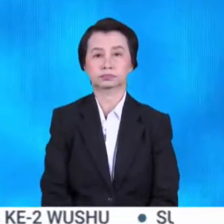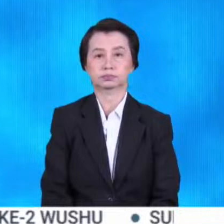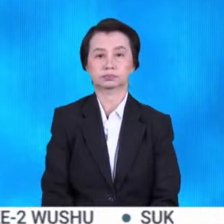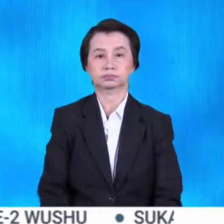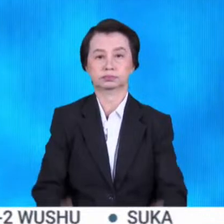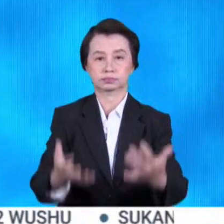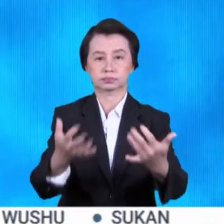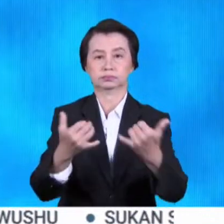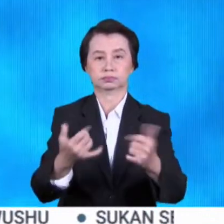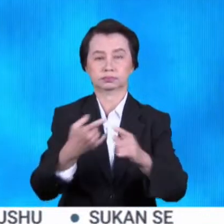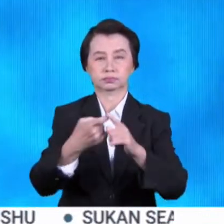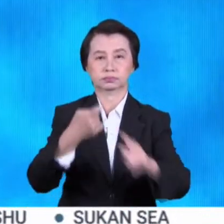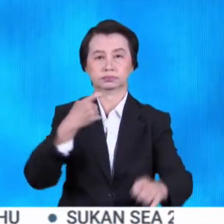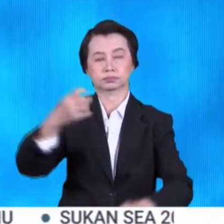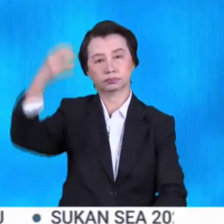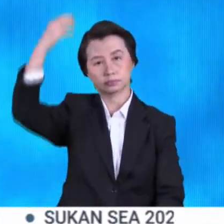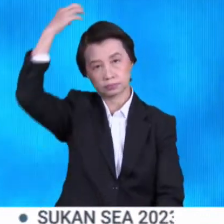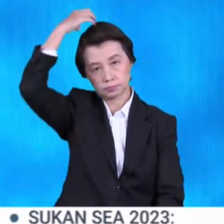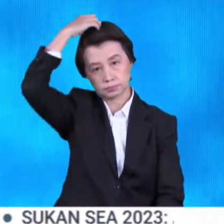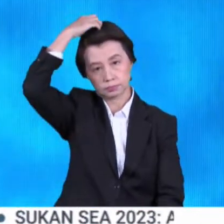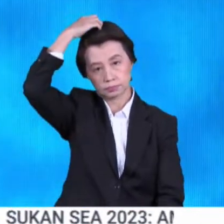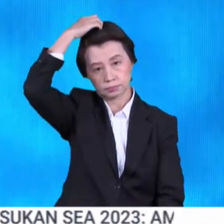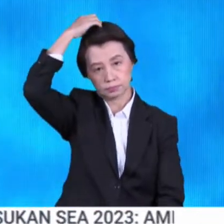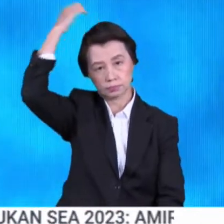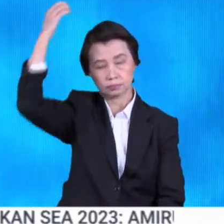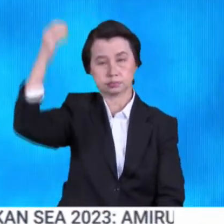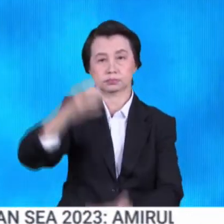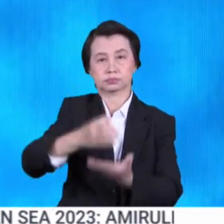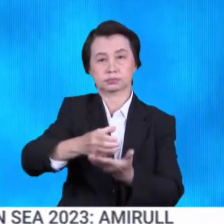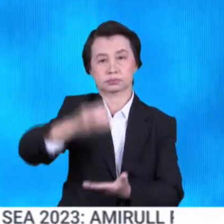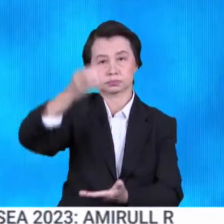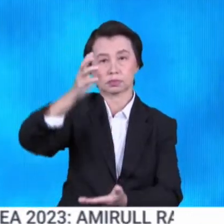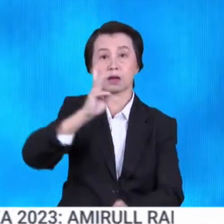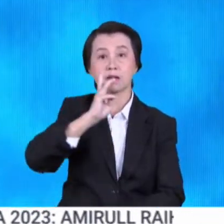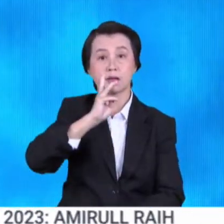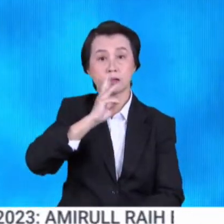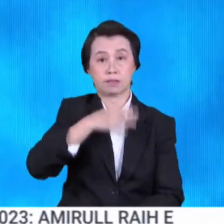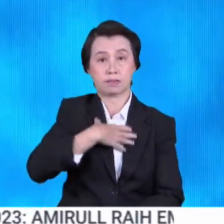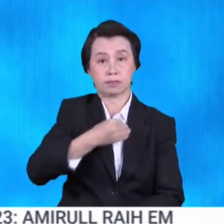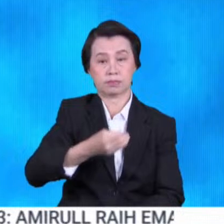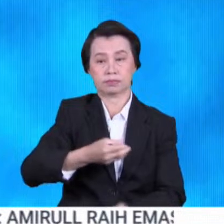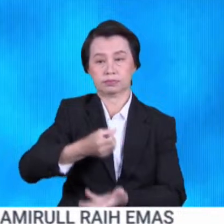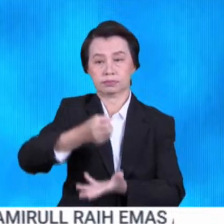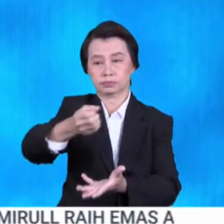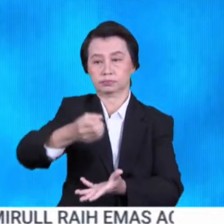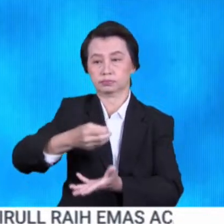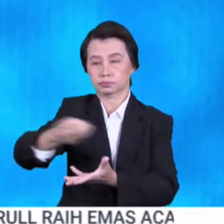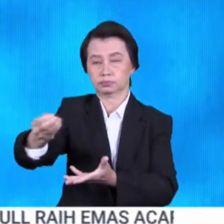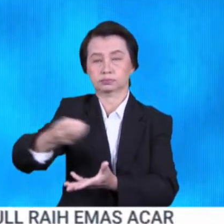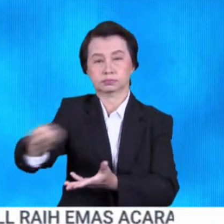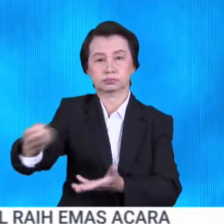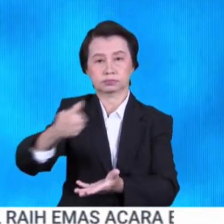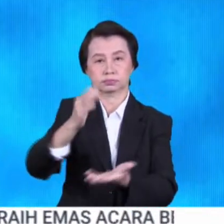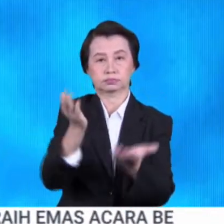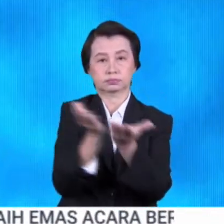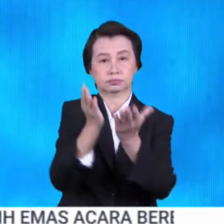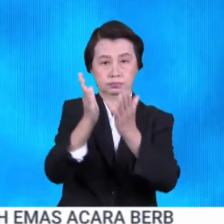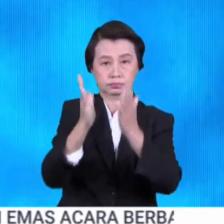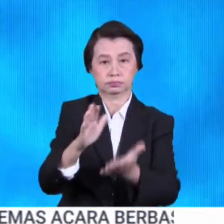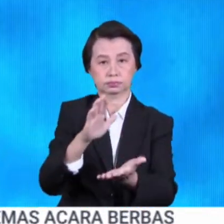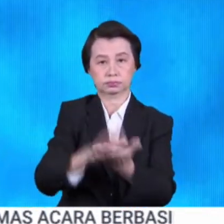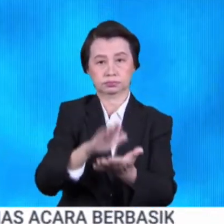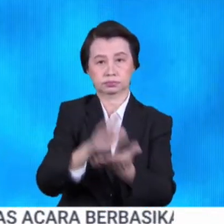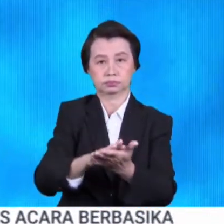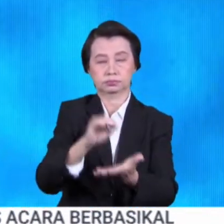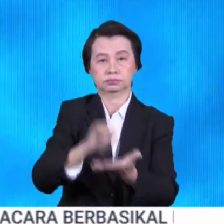Seterusnya, perkembangan dari Selangor, 1,200 botol air mineral diagih kepada pelajar Sekolah Kebangsaan Taman